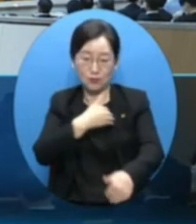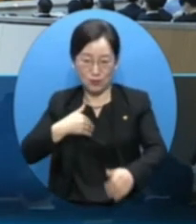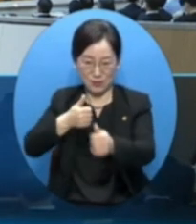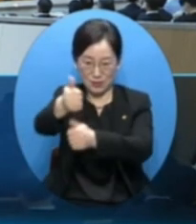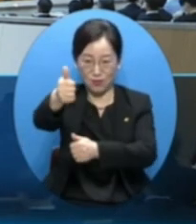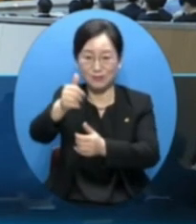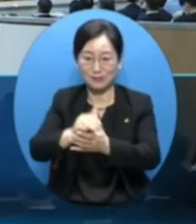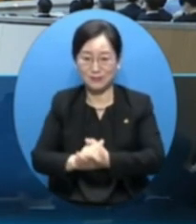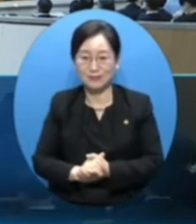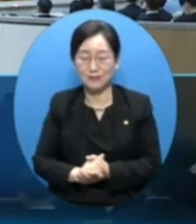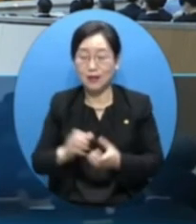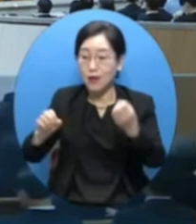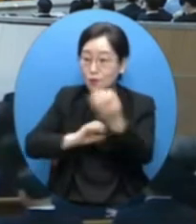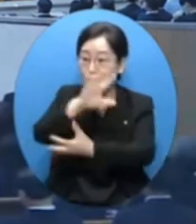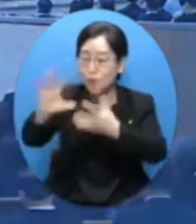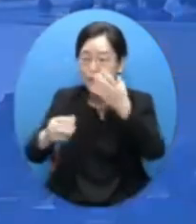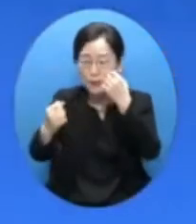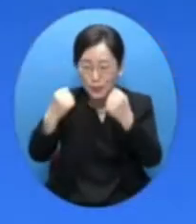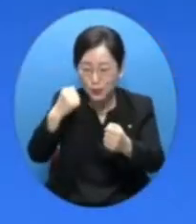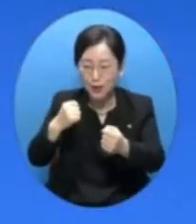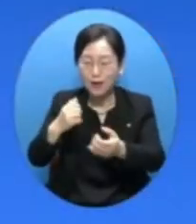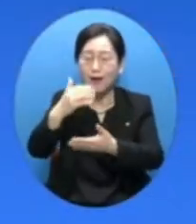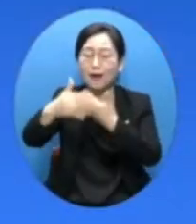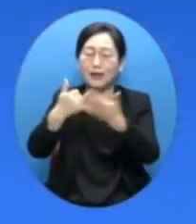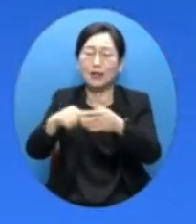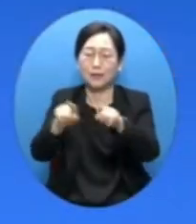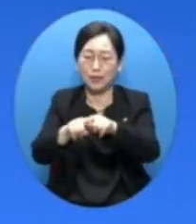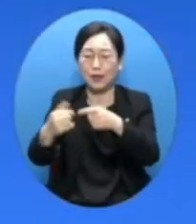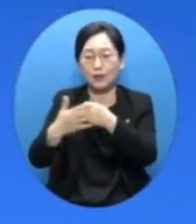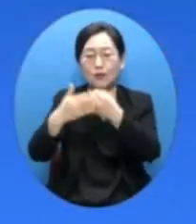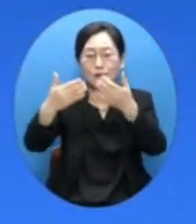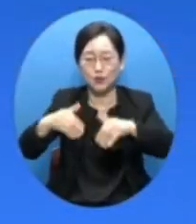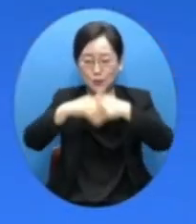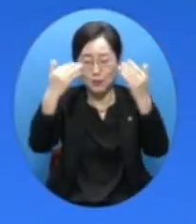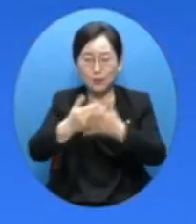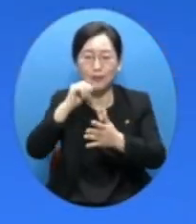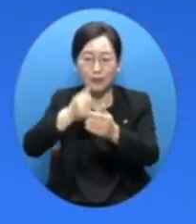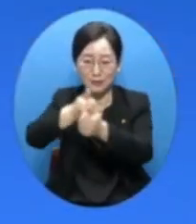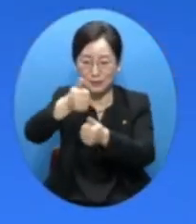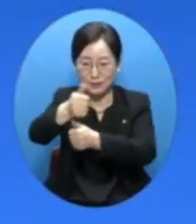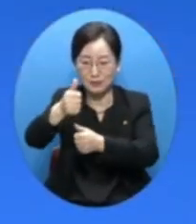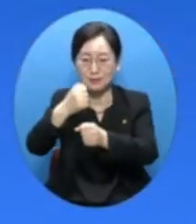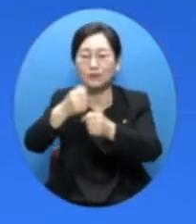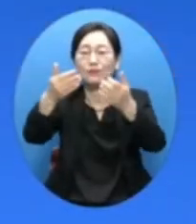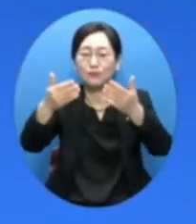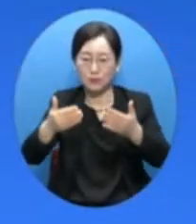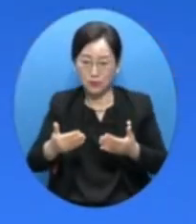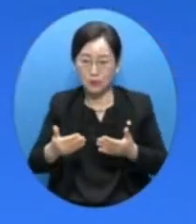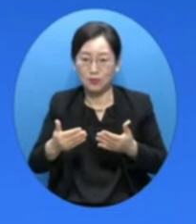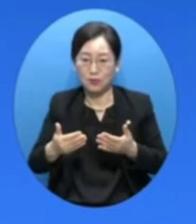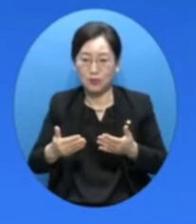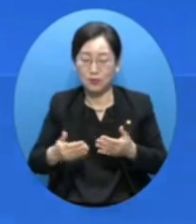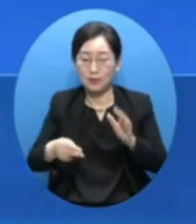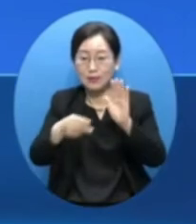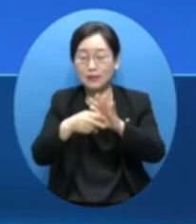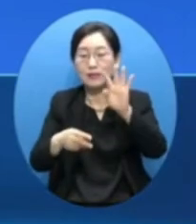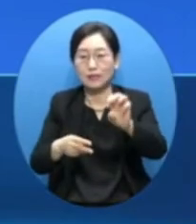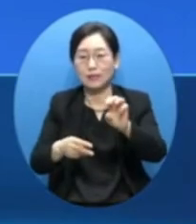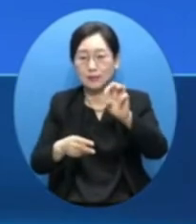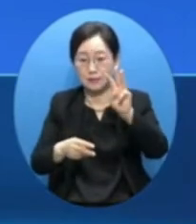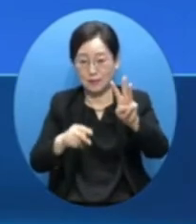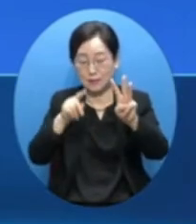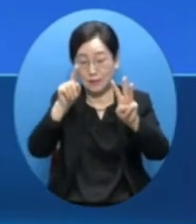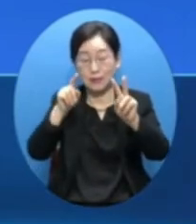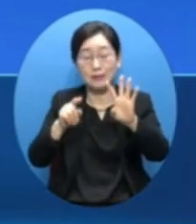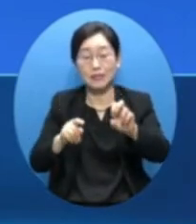이기느니라. 환난 중에서 주님 함께 하시며 우리를 도와주시며 모든 어려움을 이기게 만들어 주시는 것입니다. 이사야 43장 10절 말씀